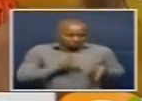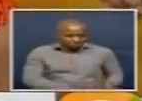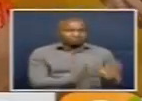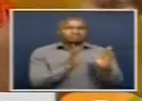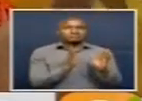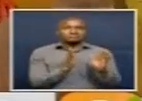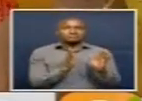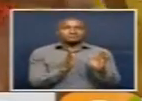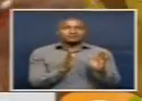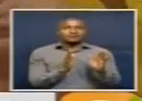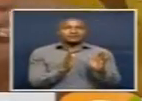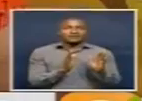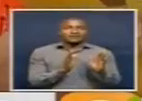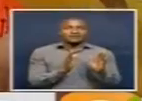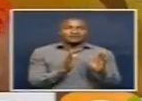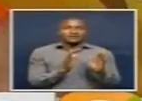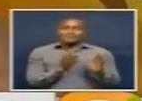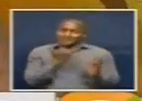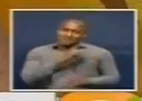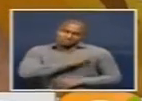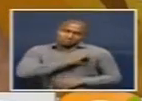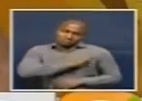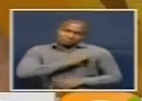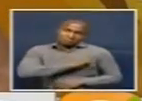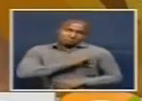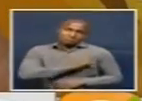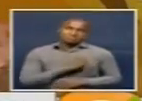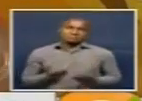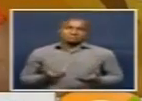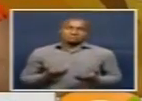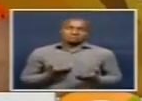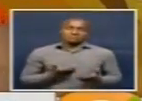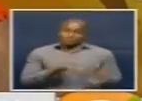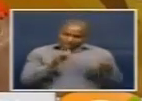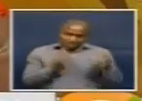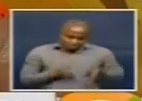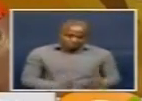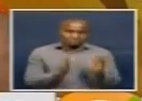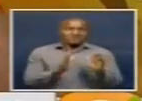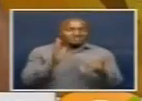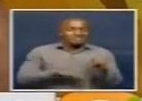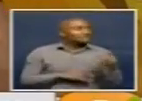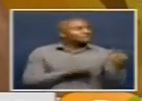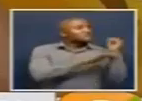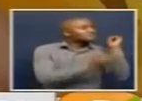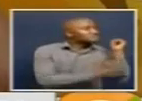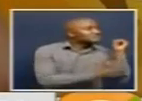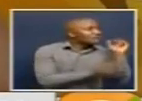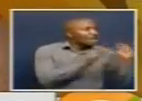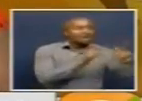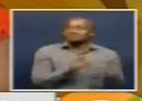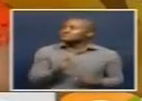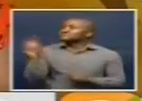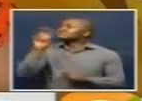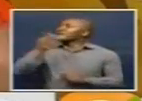yale ambayo unafikiria haya ni ya kusudi, vumilia. Sio wataka kuitwa baba, vumilia. Lakini usichukulie kwamba wataka kumjibu, wataka kumuudhi,